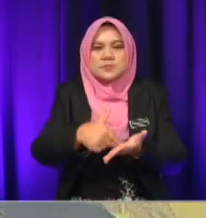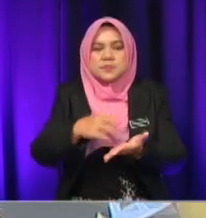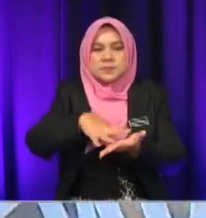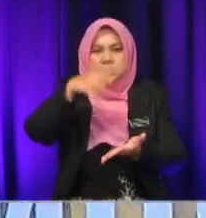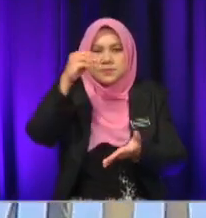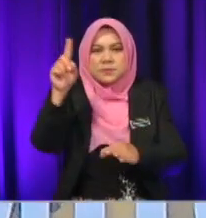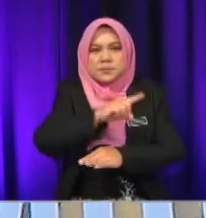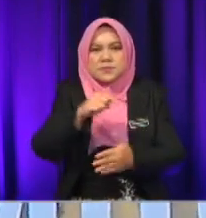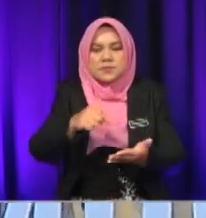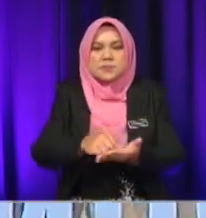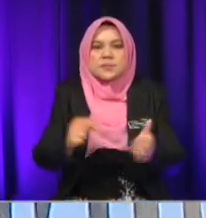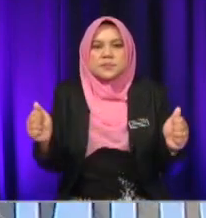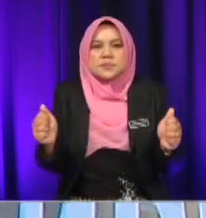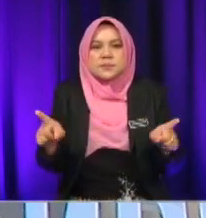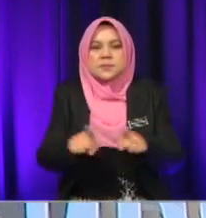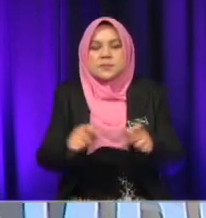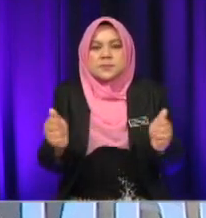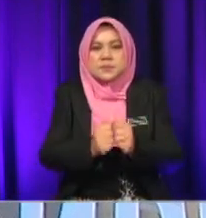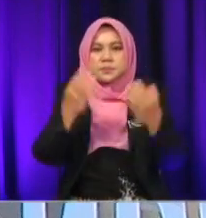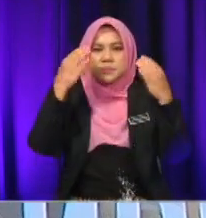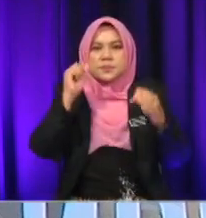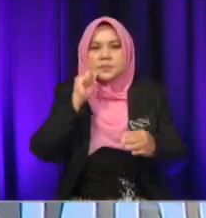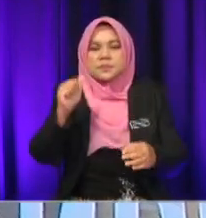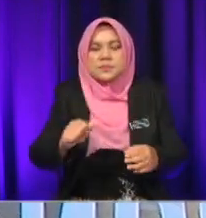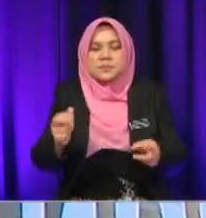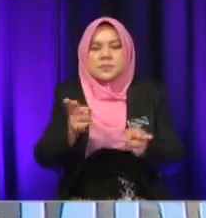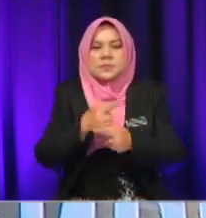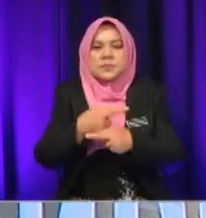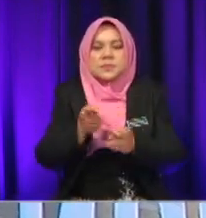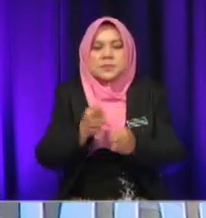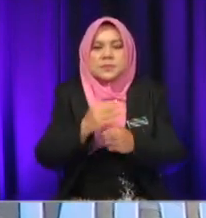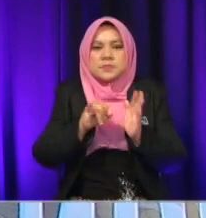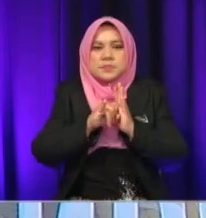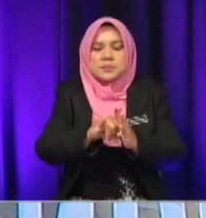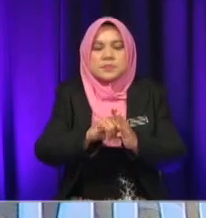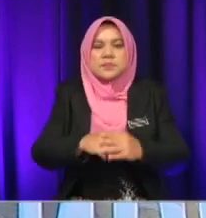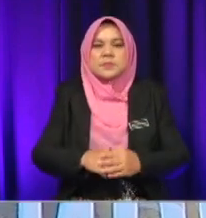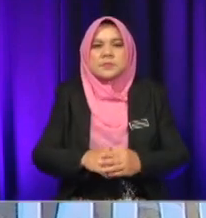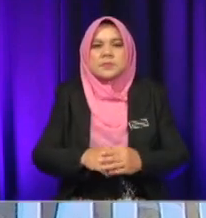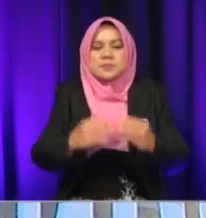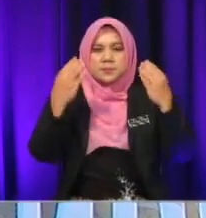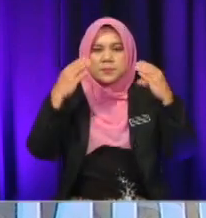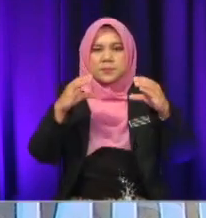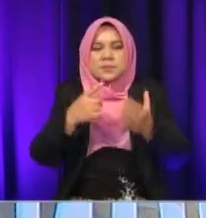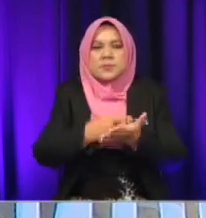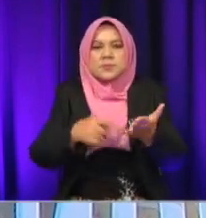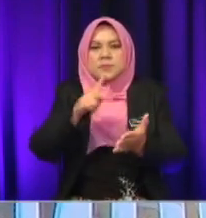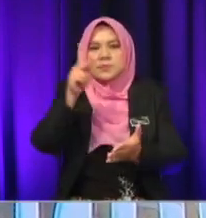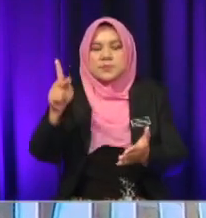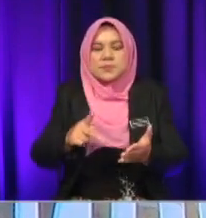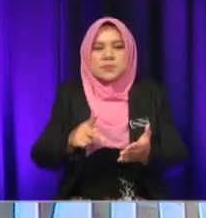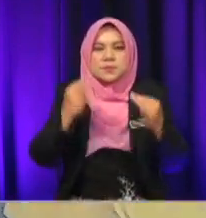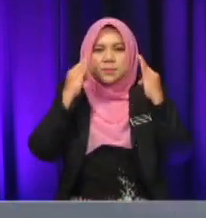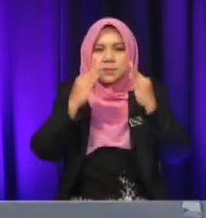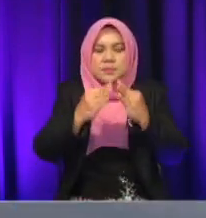pada hari ini bersama Cikgu Azrina berkenaan reka bentuk pengiklanan. Jadi cikgu, untuk segmen kali ini, apakah yang kita akan beri